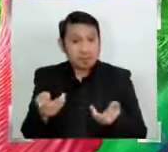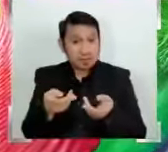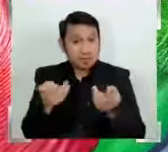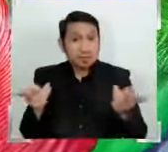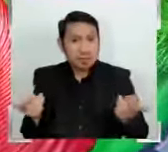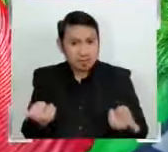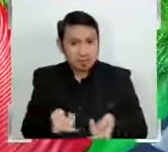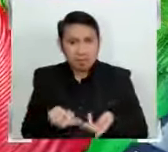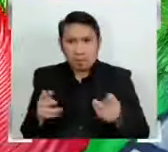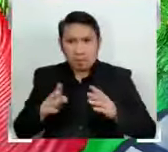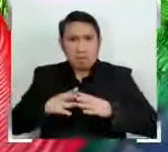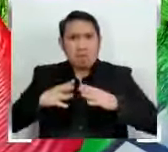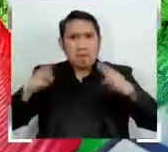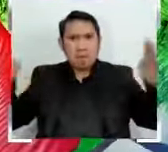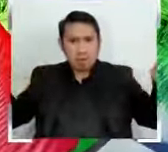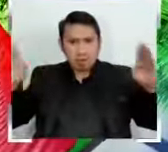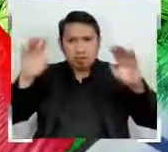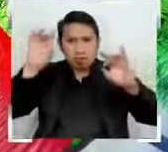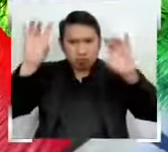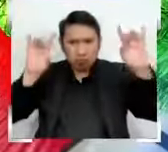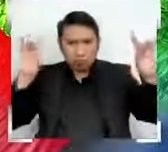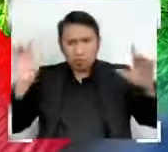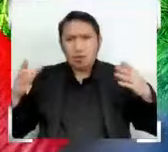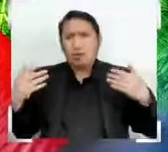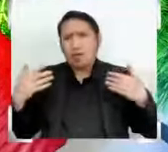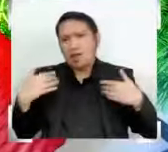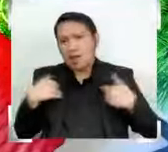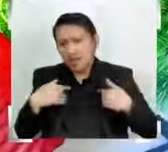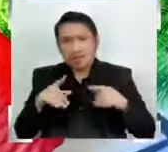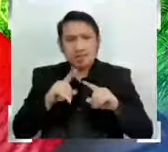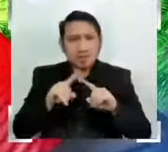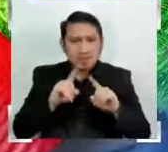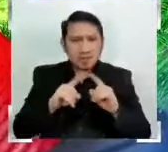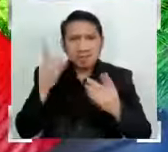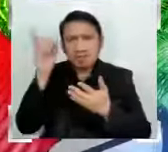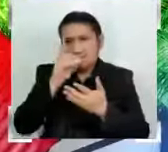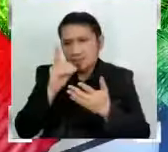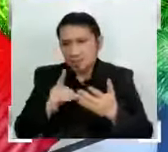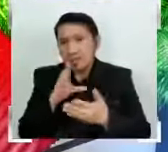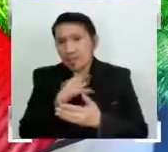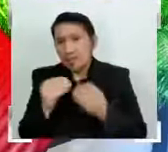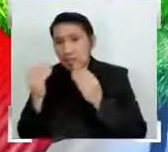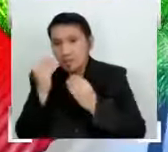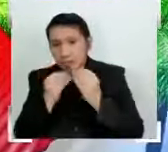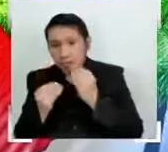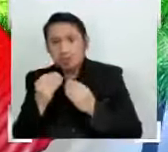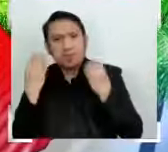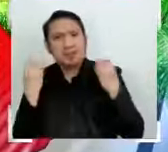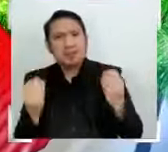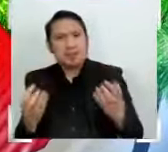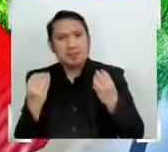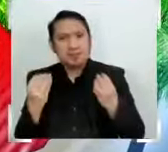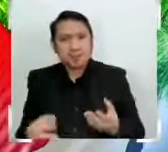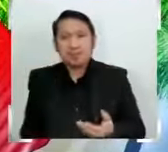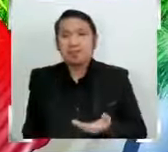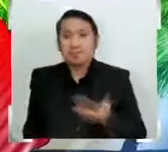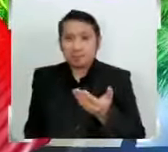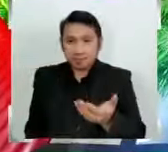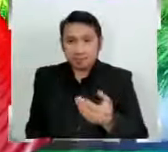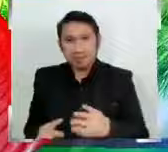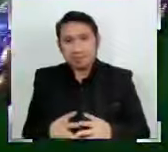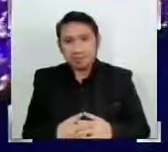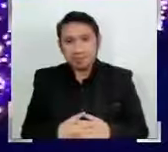bansa. Mabubusog ka sa mga atraksyon pati na sa pagkain ibinibenta sa mga food stall. Saksi, si Katrina Son.